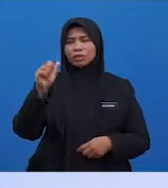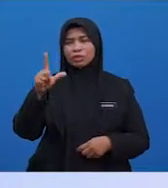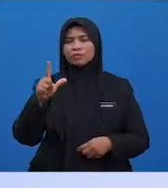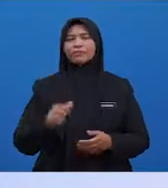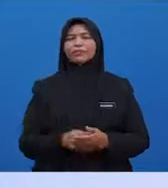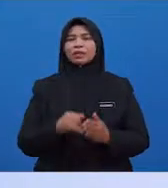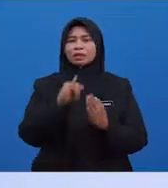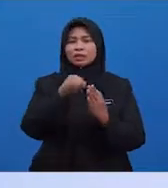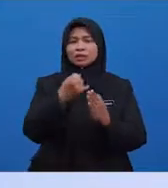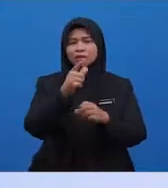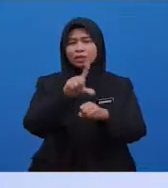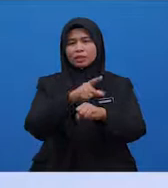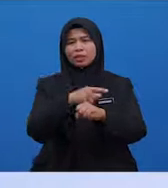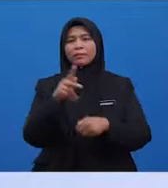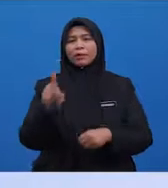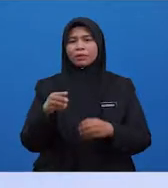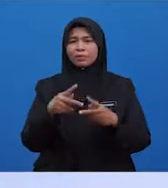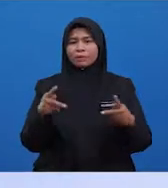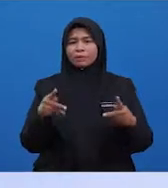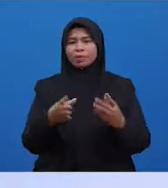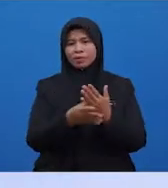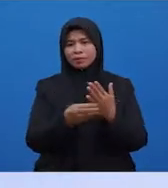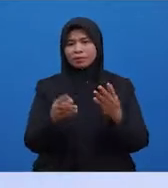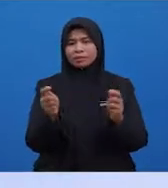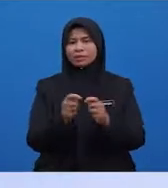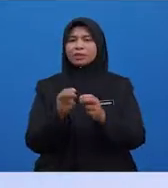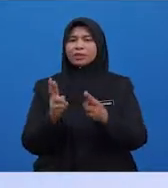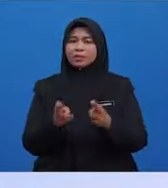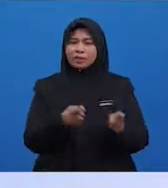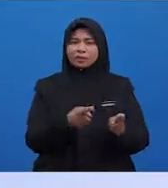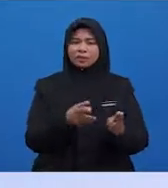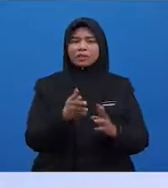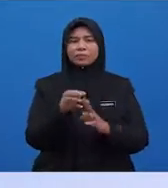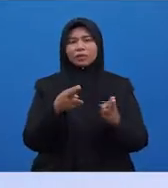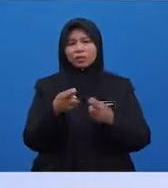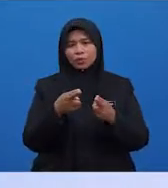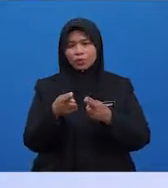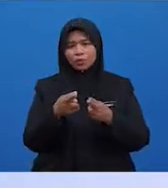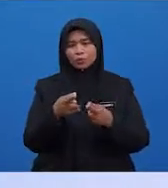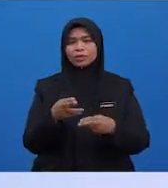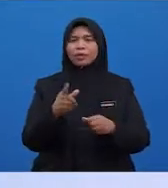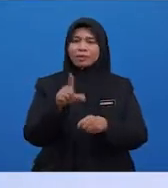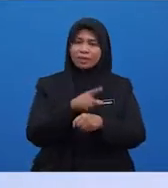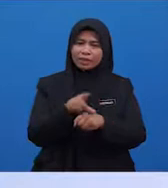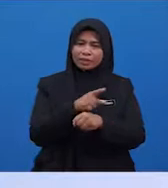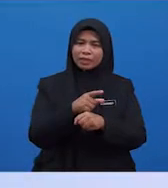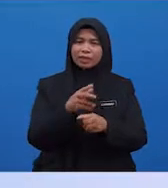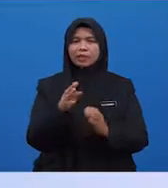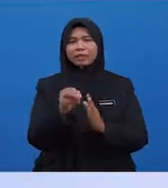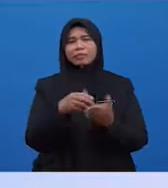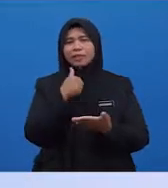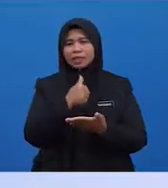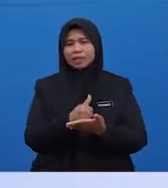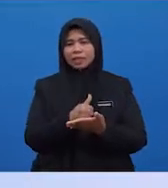Kejurulatihan memerlukan pelbagai kemahiran seperti merancang, mengurus, melatih,